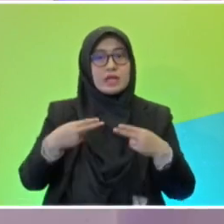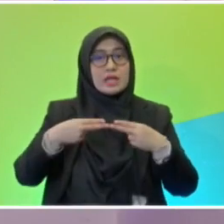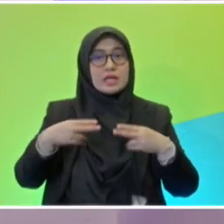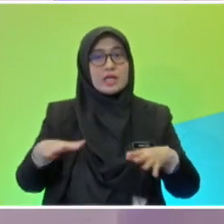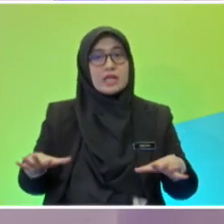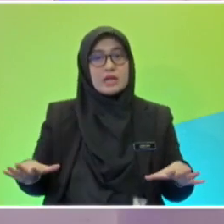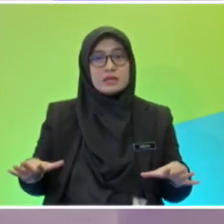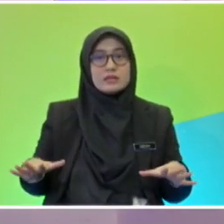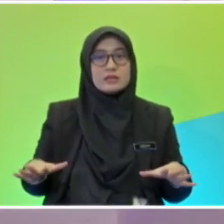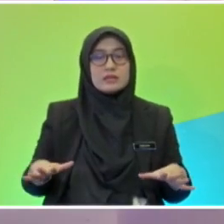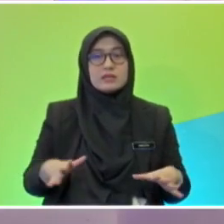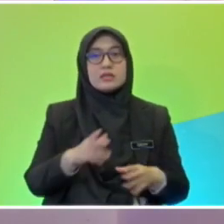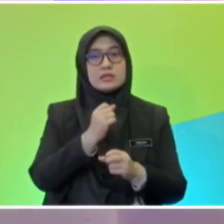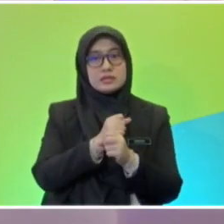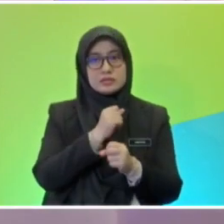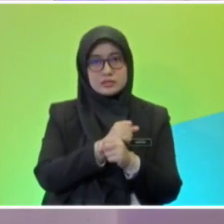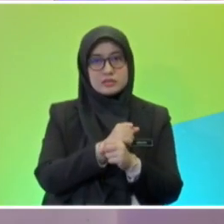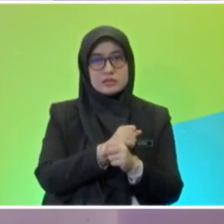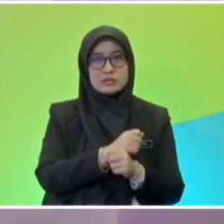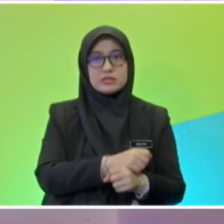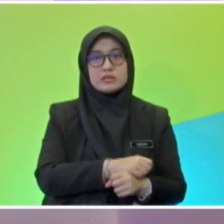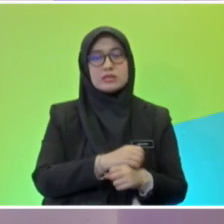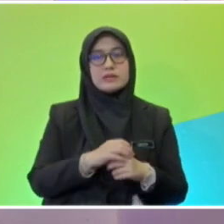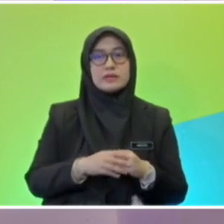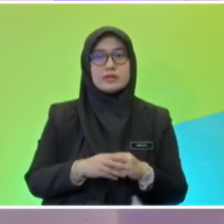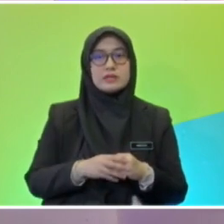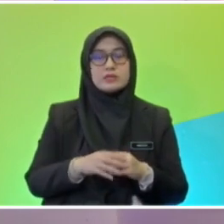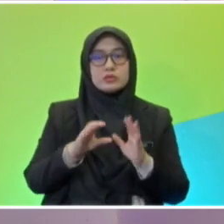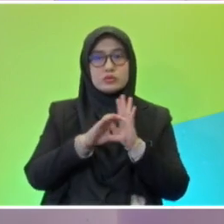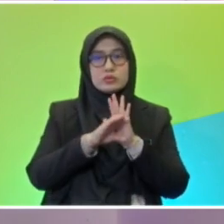melakukan dengan berhati-hati contoh kalau kita tengok tadi Haji abdurrahmanimbung